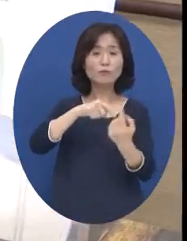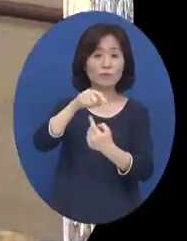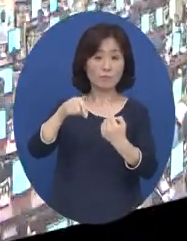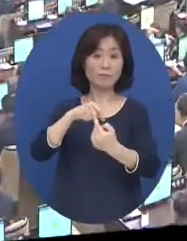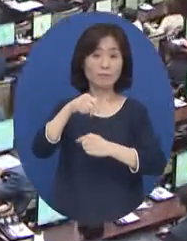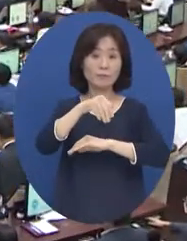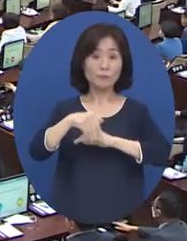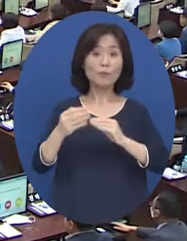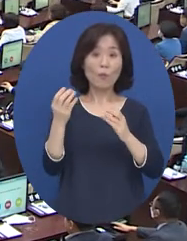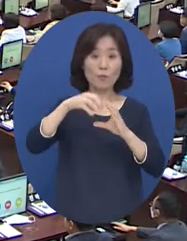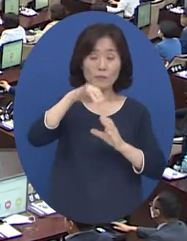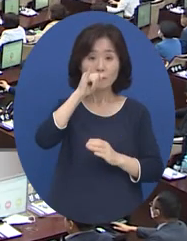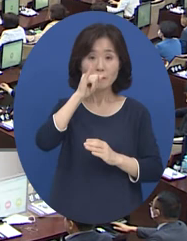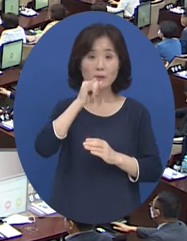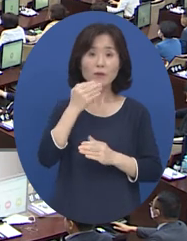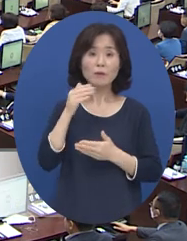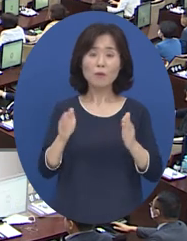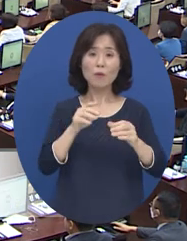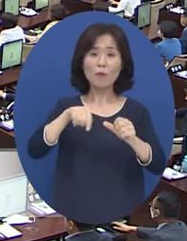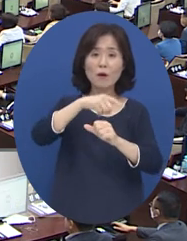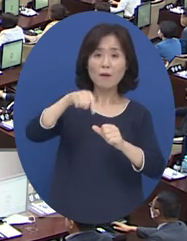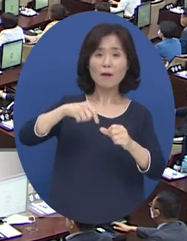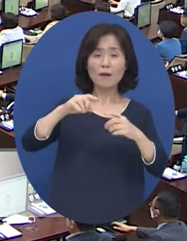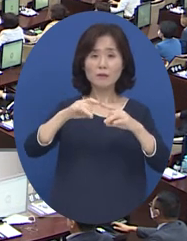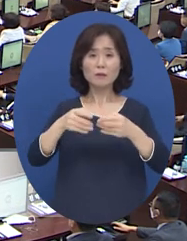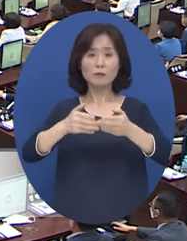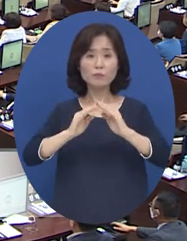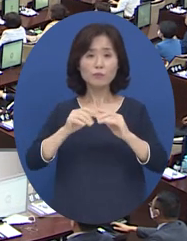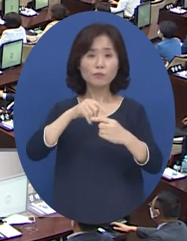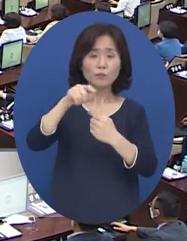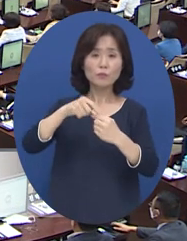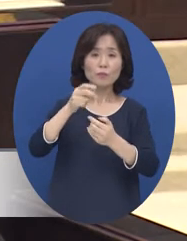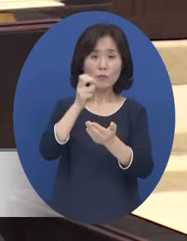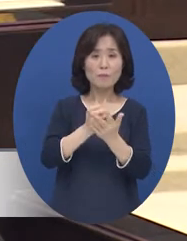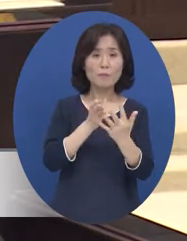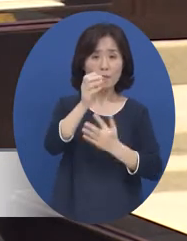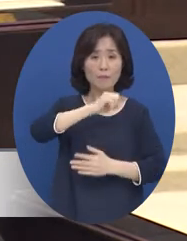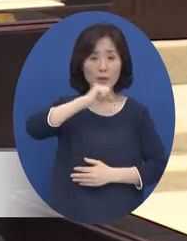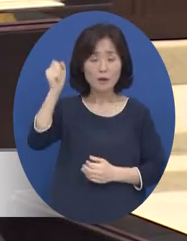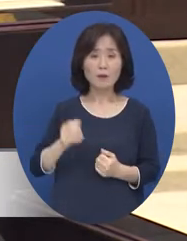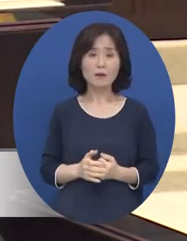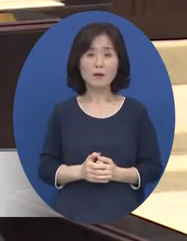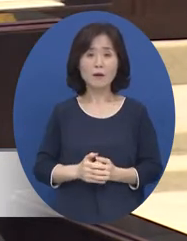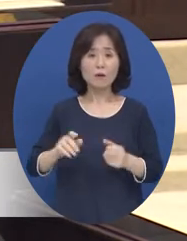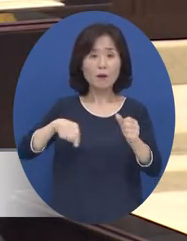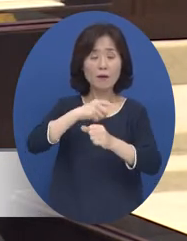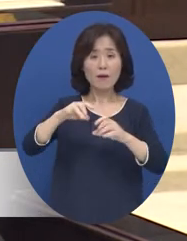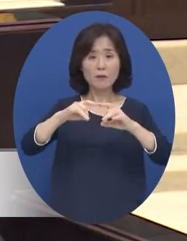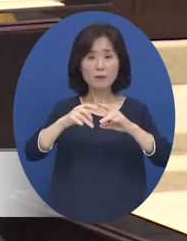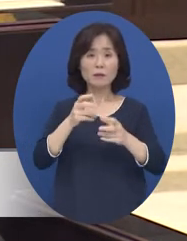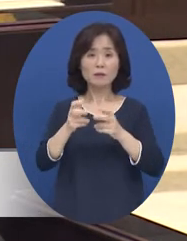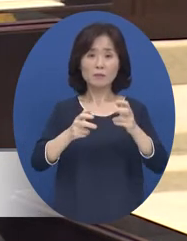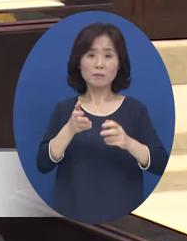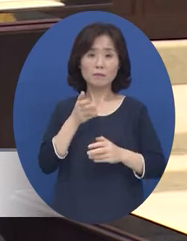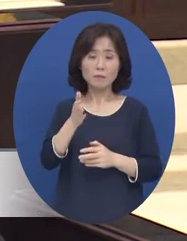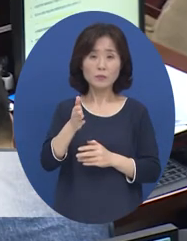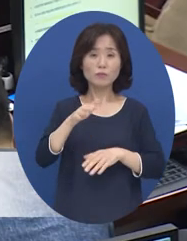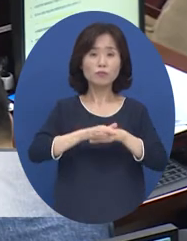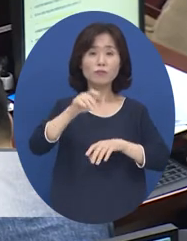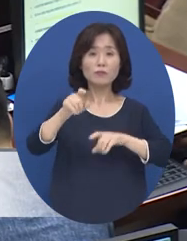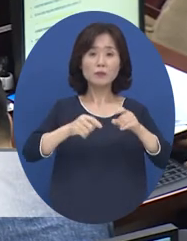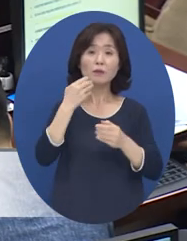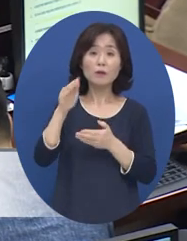했습니다 경기 환경에너지 쓰는건 설립 및 운영 소리 안도 통과 됐습니까 환경과 에너지 사업을 전문적으로 수행해